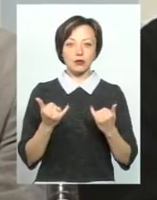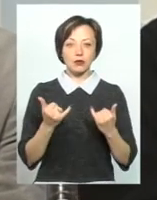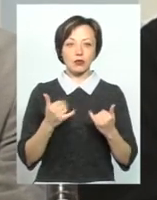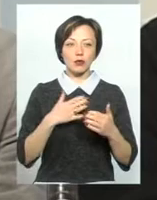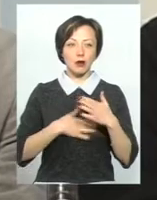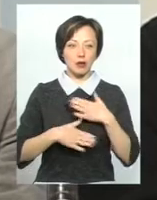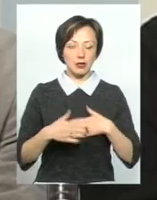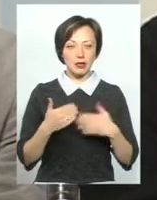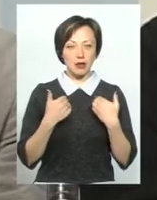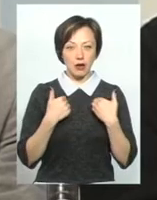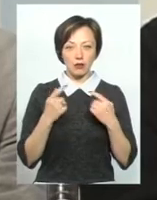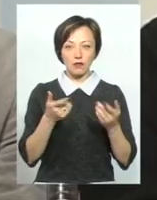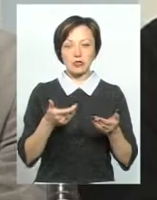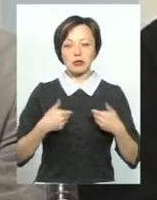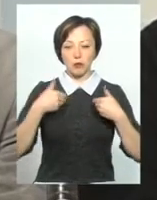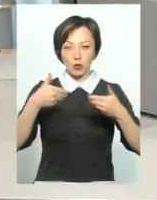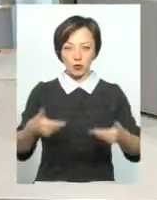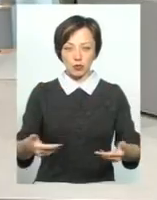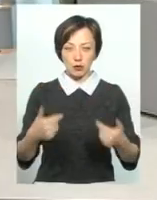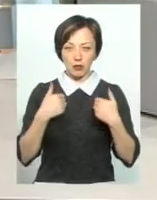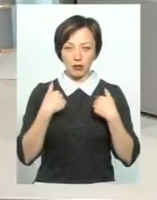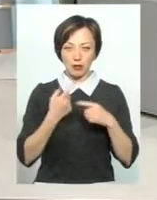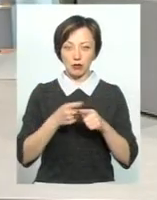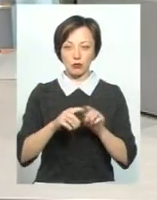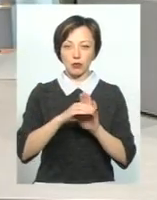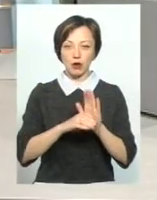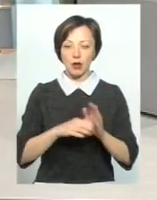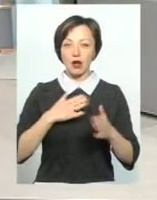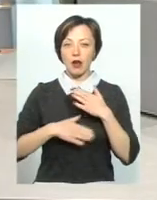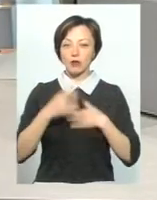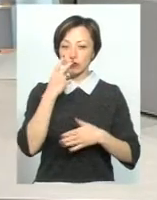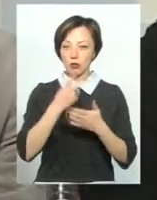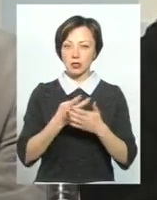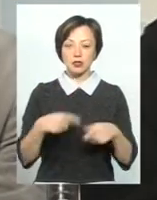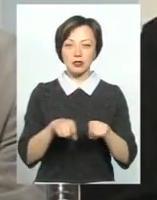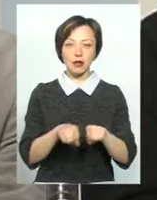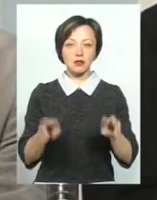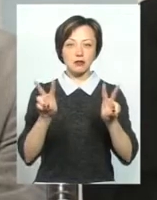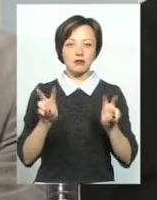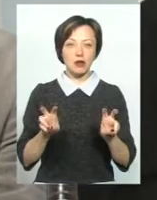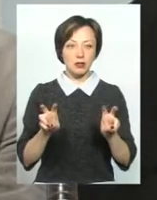радий, що ви запросили на цю передачу, і радий, що показали так зване